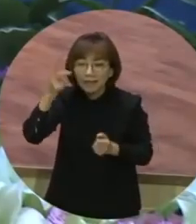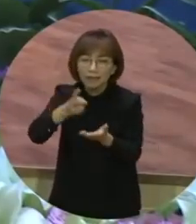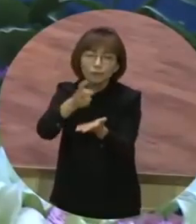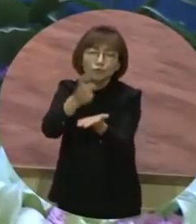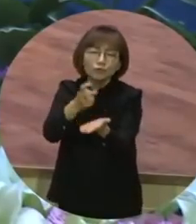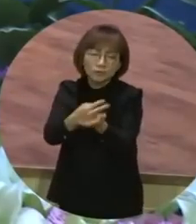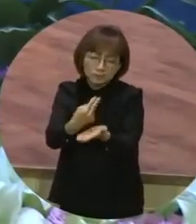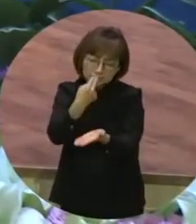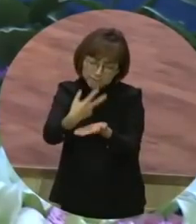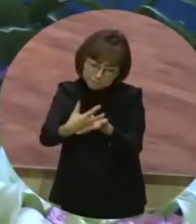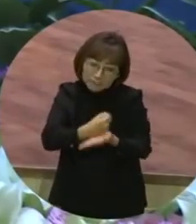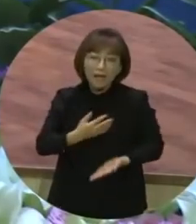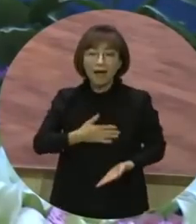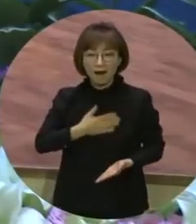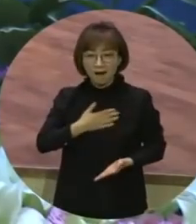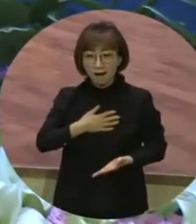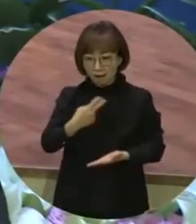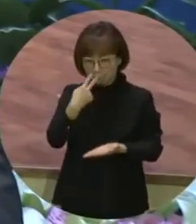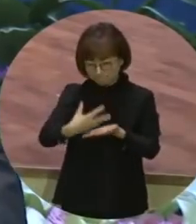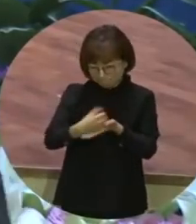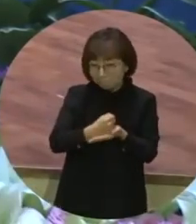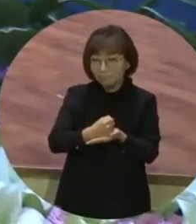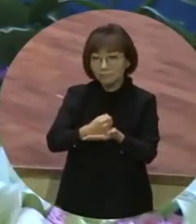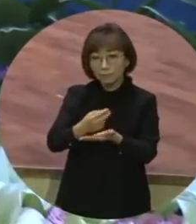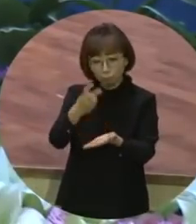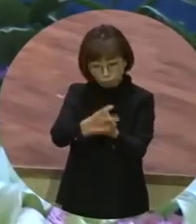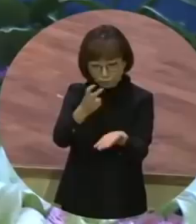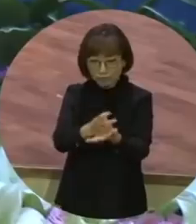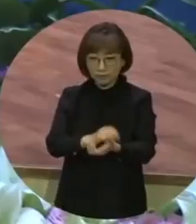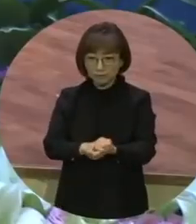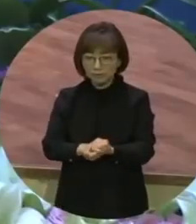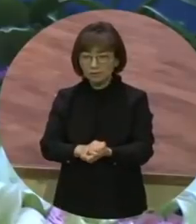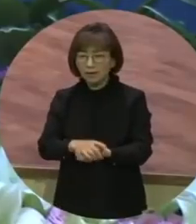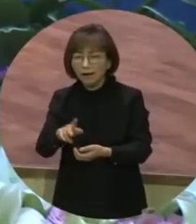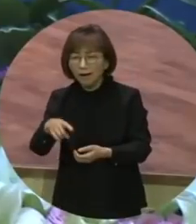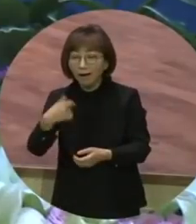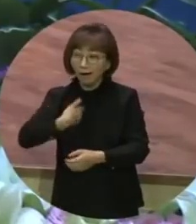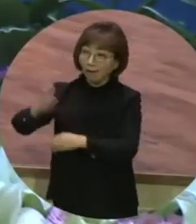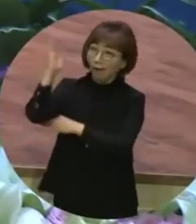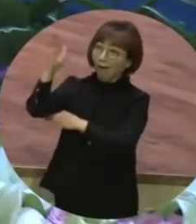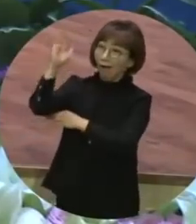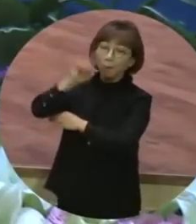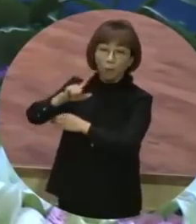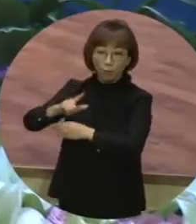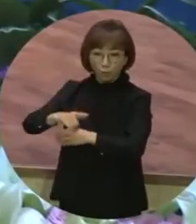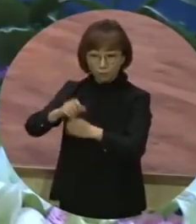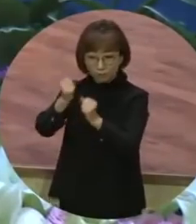규칙을 알기 때문에. 제가 왜 이 말을 합니까? 신앙생활도 마찬가지예요.